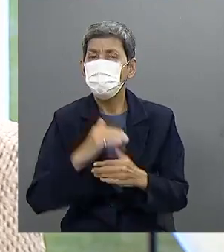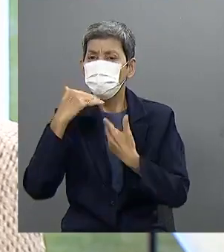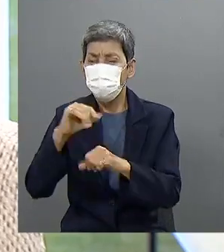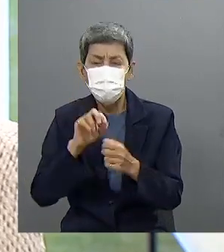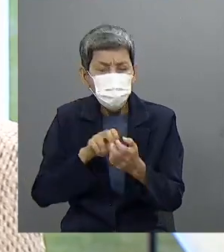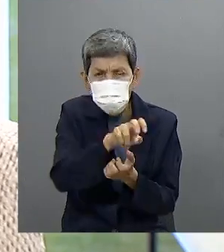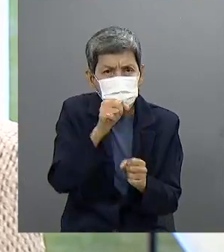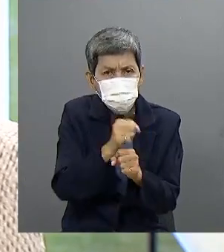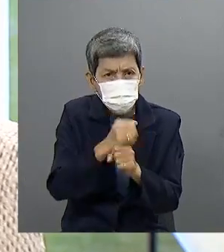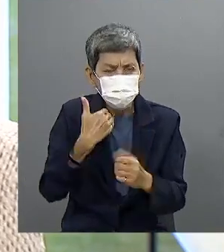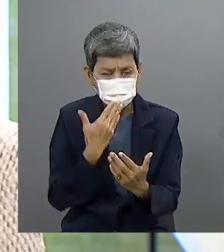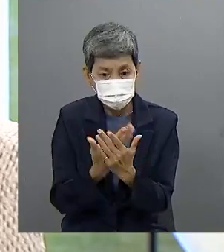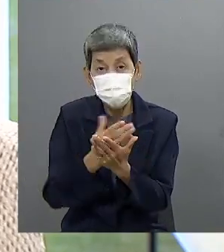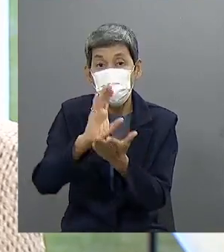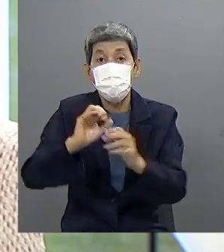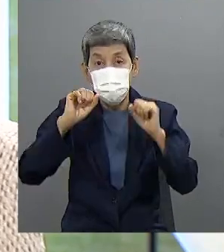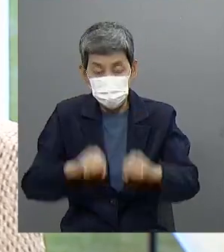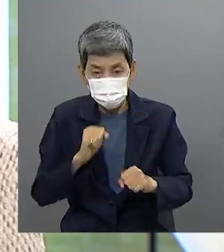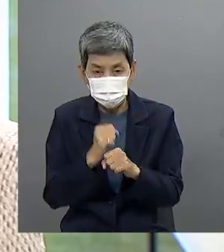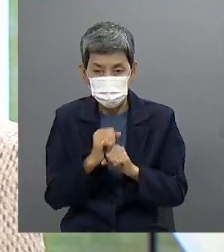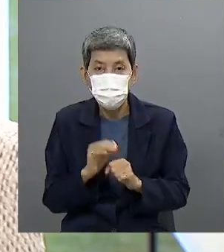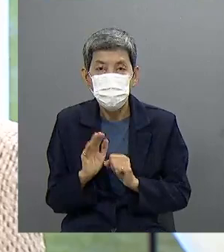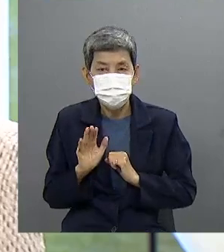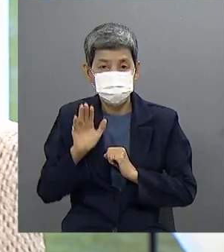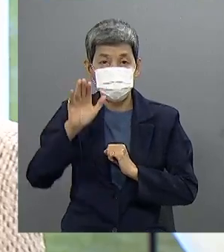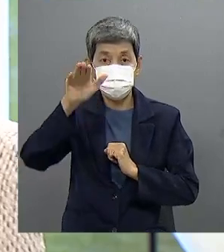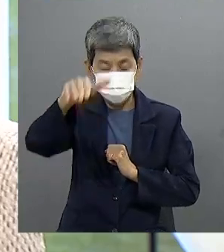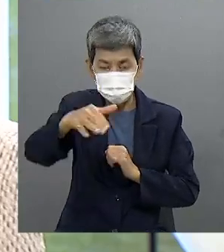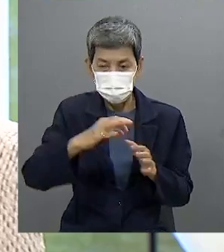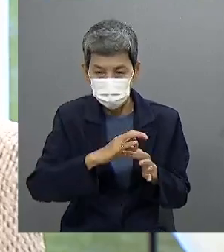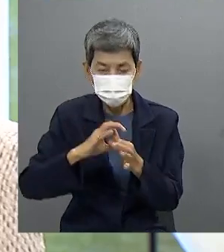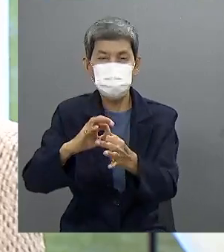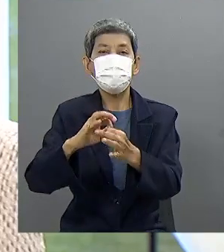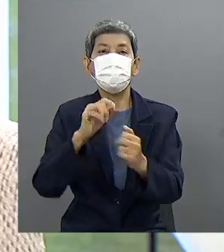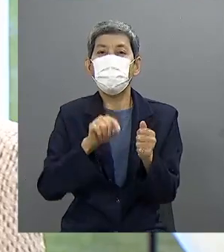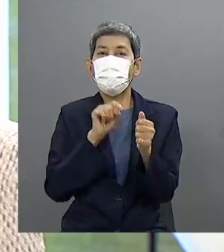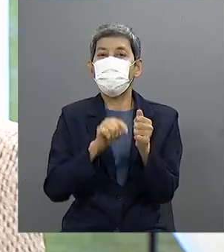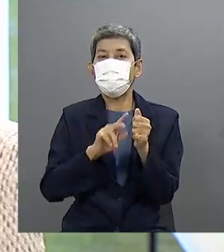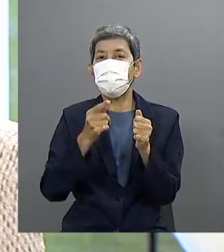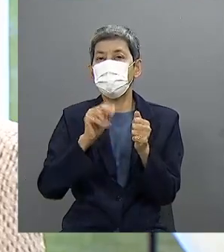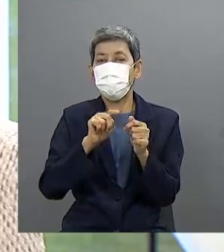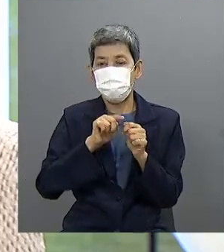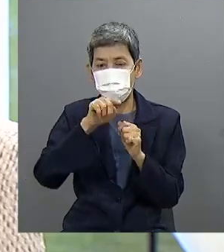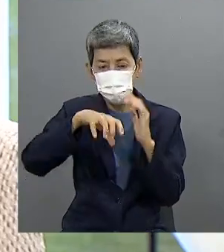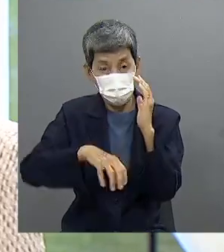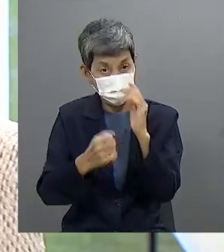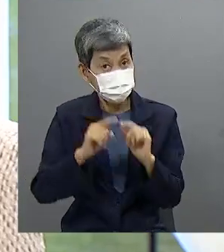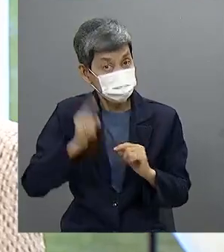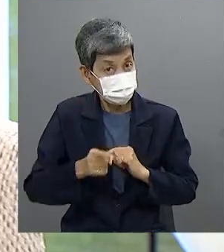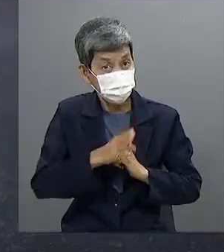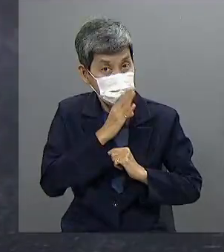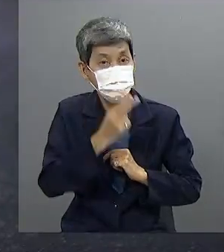มัติงบประมาณสร้างสะพานจันโอชาที่เชื่อมระหว่างอำเภอขนอมกับสมุยชัวร์หรือมั่วตรวจสอบกันค่ะ